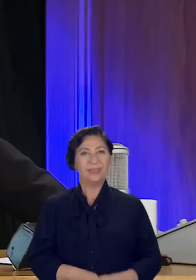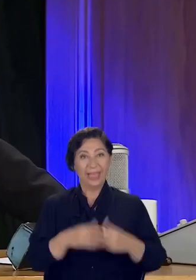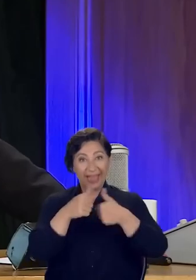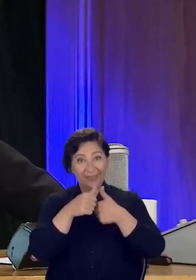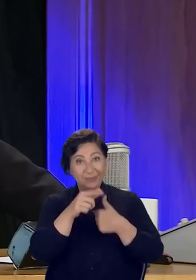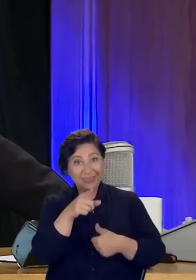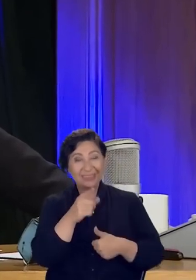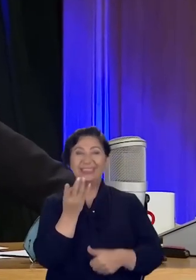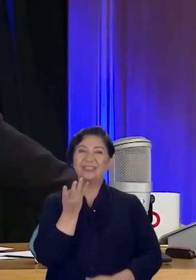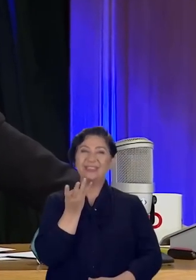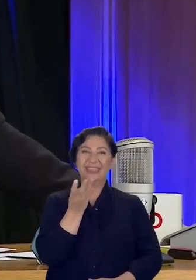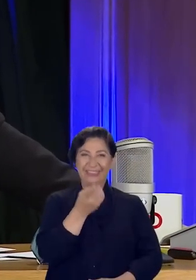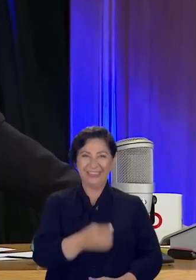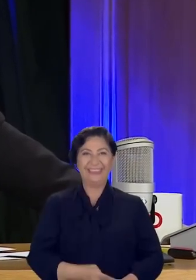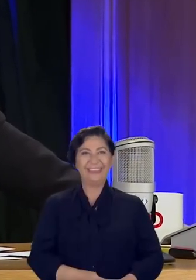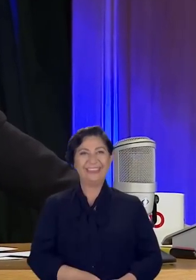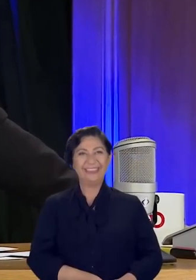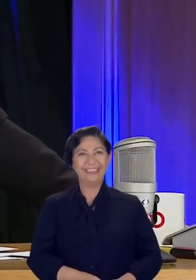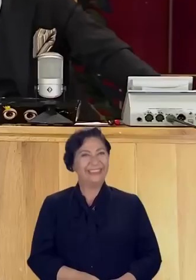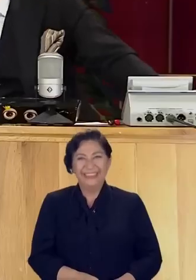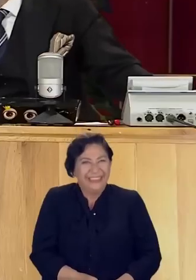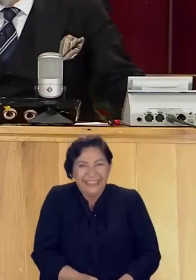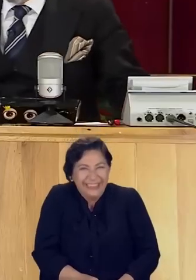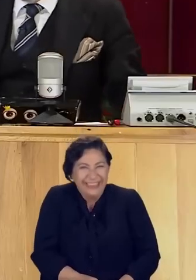Evli misiniz? Nişanlıyım.